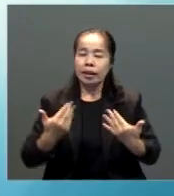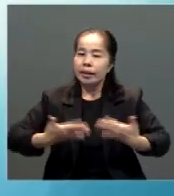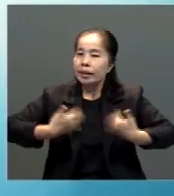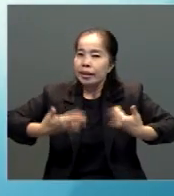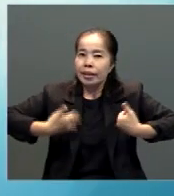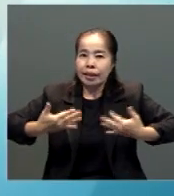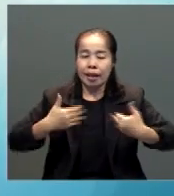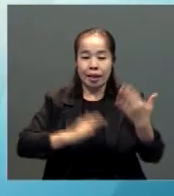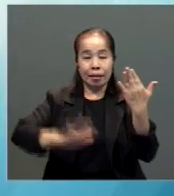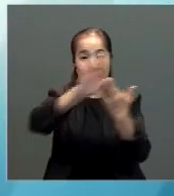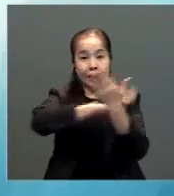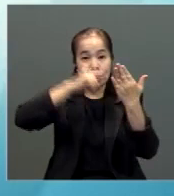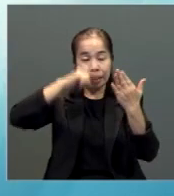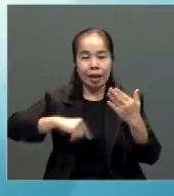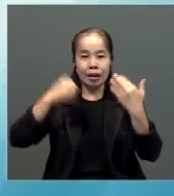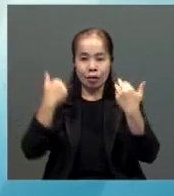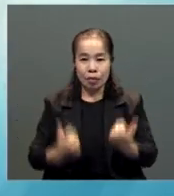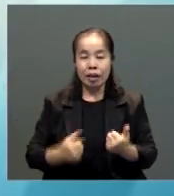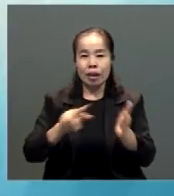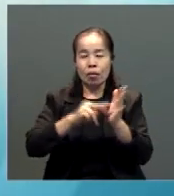แล้วก็รักสายระยะห่างแม้คนในครอบครัวของเราเองนะครับก็ต้องพยายามทำให้เป็นชีวิตวิถีใหม่อยู่เรื่อยๆนะครับเพราะว่าเรื่องนี้เราไม่ทราบว่าใครติดเชื้ออะไรมาอย่างไรตอนนี้ให้ระวังกันไว้ว่าทุกคนมีโอกาสที่จะติดเชื้อกันได้ทั้งสิ้นนะครับมาดูเรื่องของแผนภูมิเป็นรูปกราฟนะครับวันนี้ก็ต้องดีใจกับคนทั้งประเทศว่าเราต่ำ10เป็นวันที่สองก็คือทำให้ตัวของกราฟสีแดงที่ท่านเห็นนะ